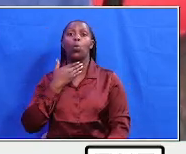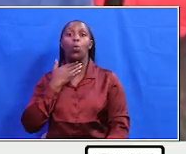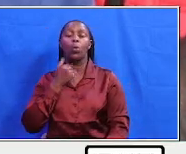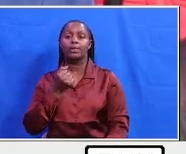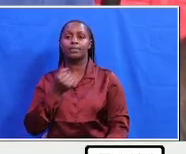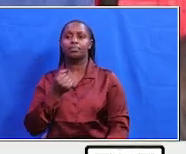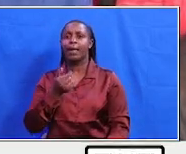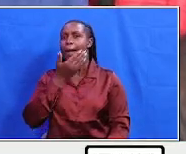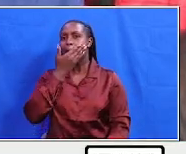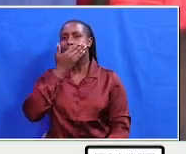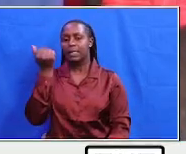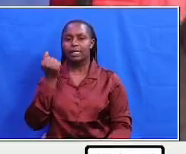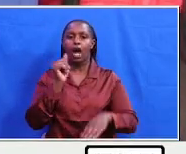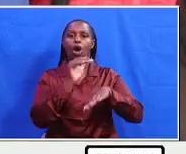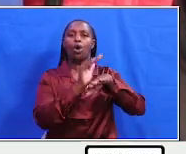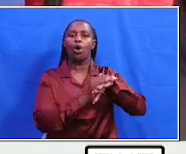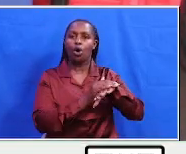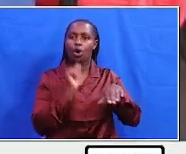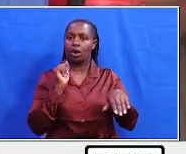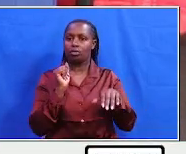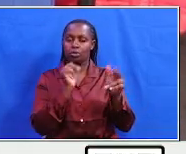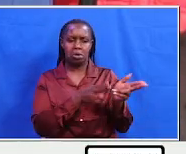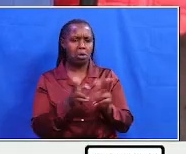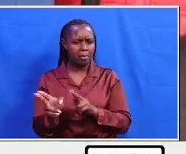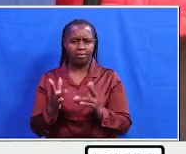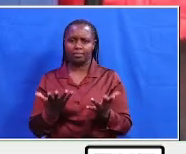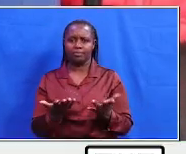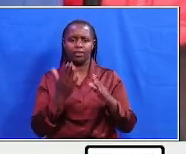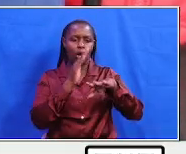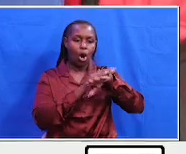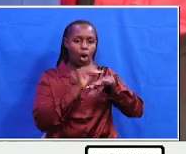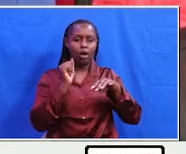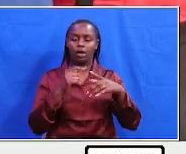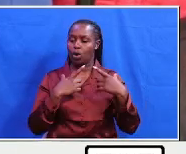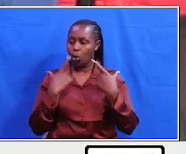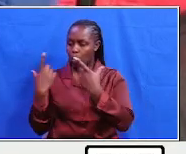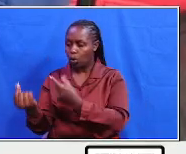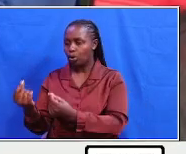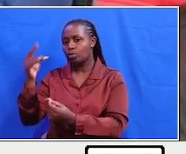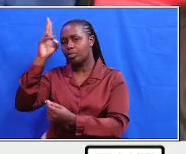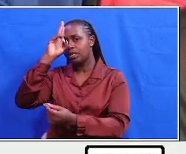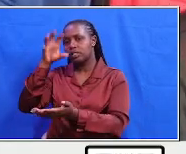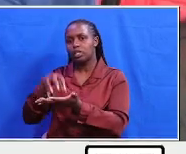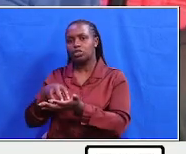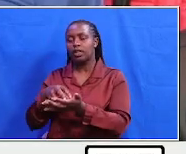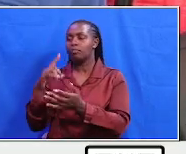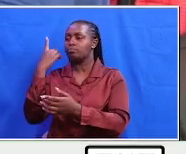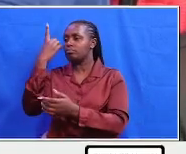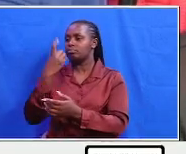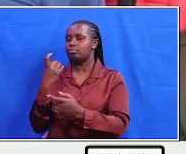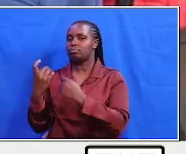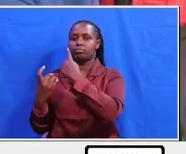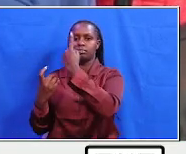kumwalika angepata summons kawaida vile inatakikana, aende ajisalimishe kwa askari na waulize maswali zenye